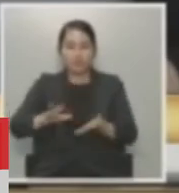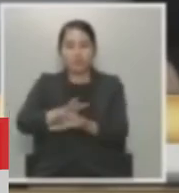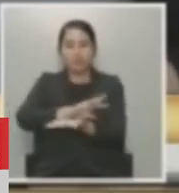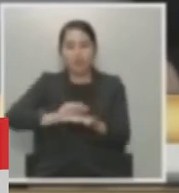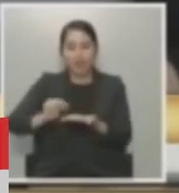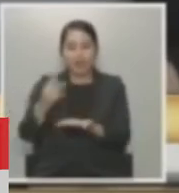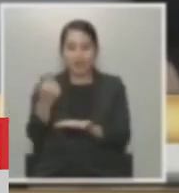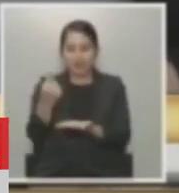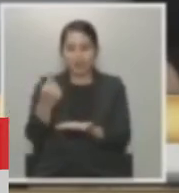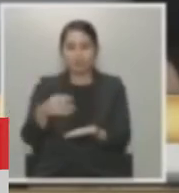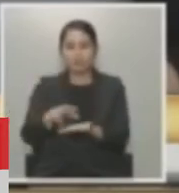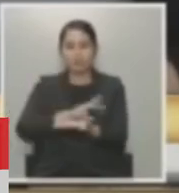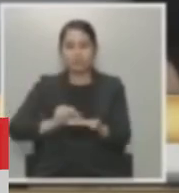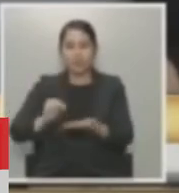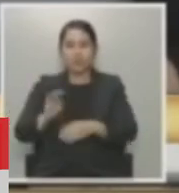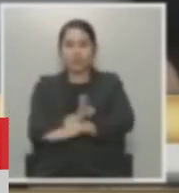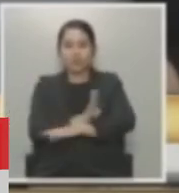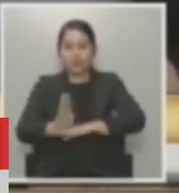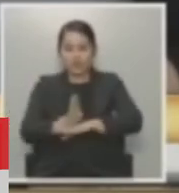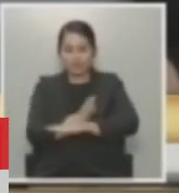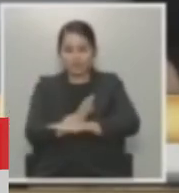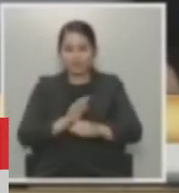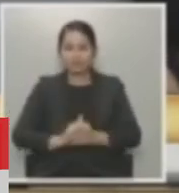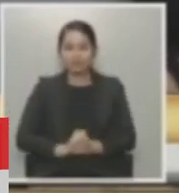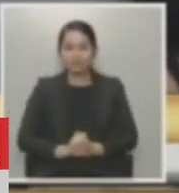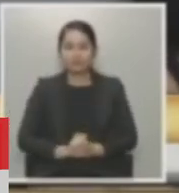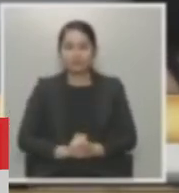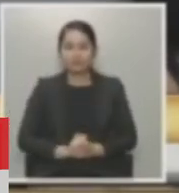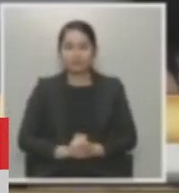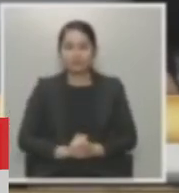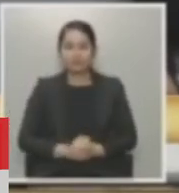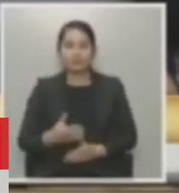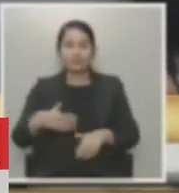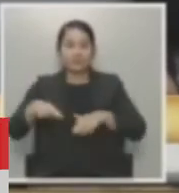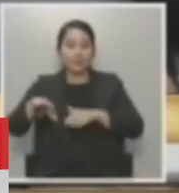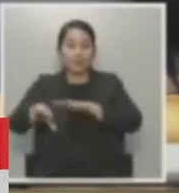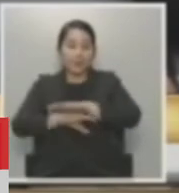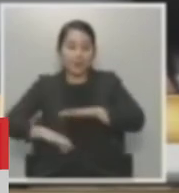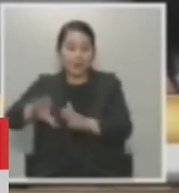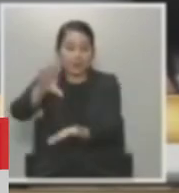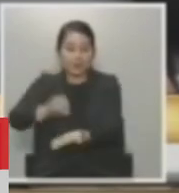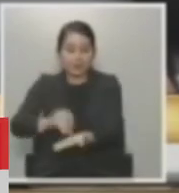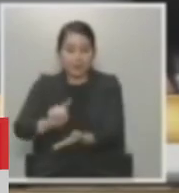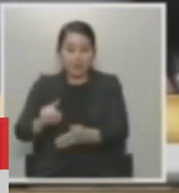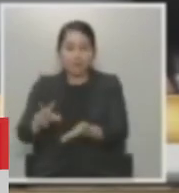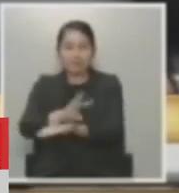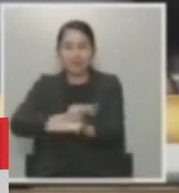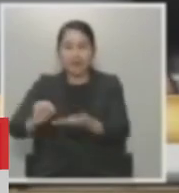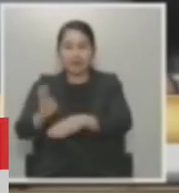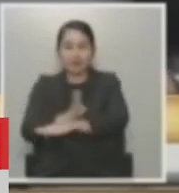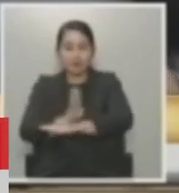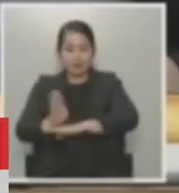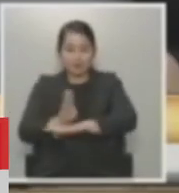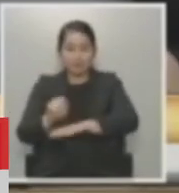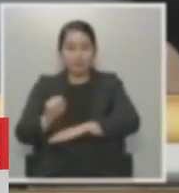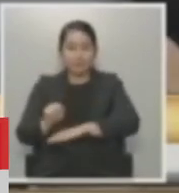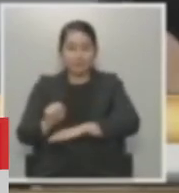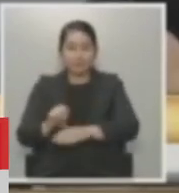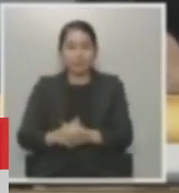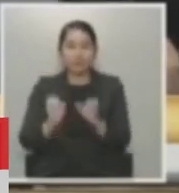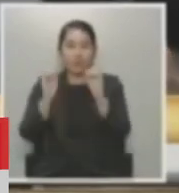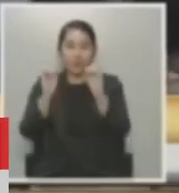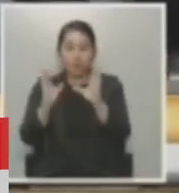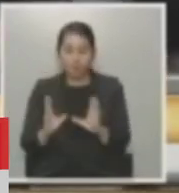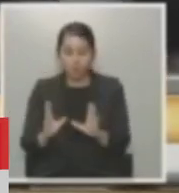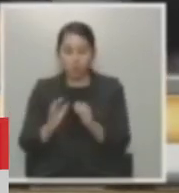าลัยเดียวนะคะมหาวิทยาลัยธุรกิจบัณฑิตค่ะดิฉันมีข้อมูลว่าที่มหาวิทยาลัยแห่งนี้มีอาจ